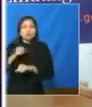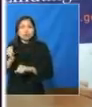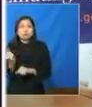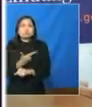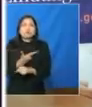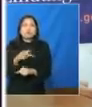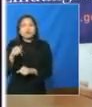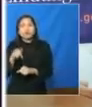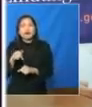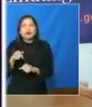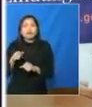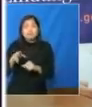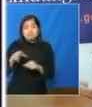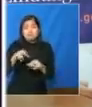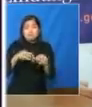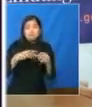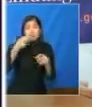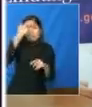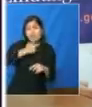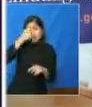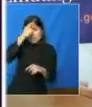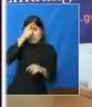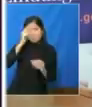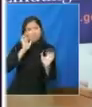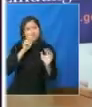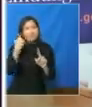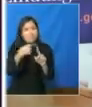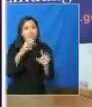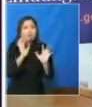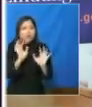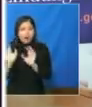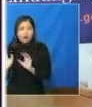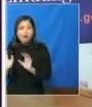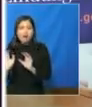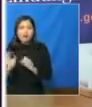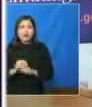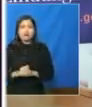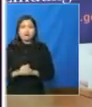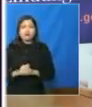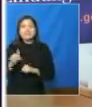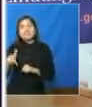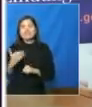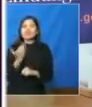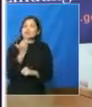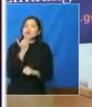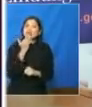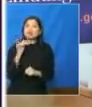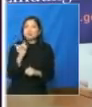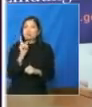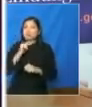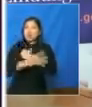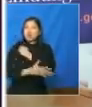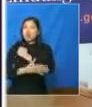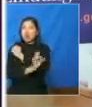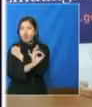menjadi semakin naik jumlah penderita ini kita Maklumi Dan ini juga menjadi gambaran yang lazim di beberapa rumpun negara